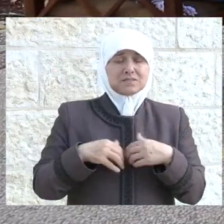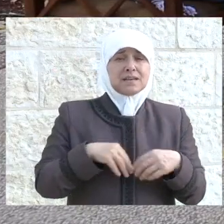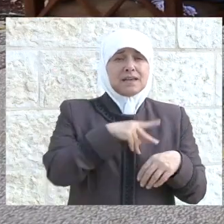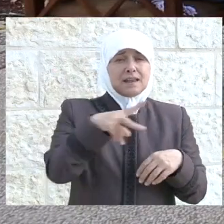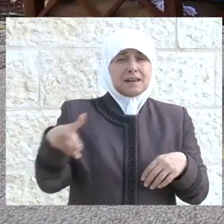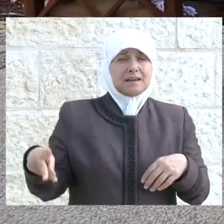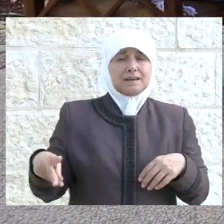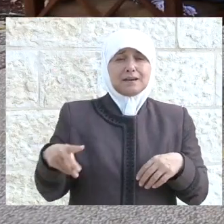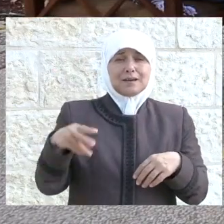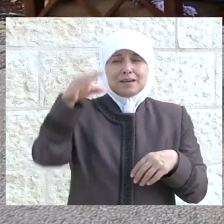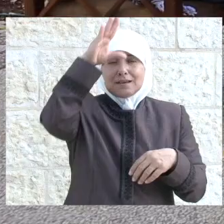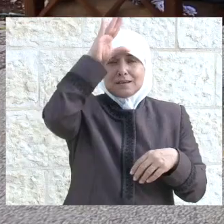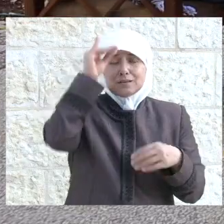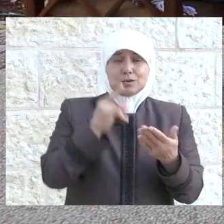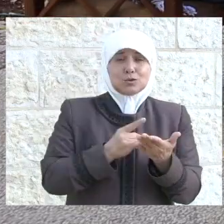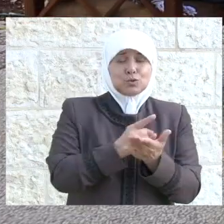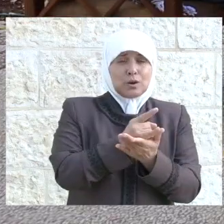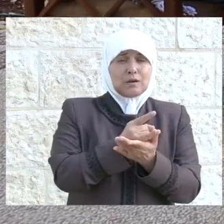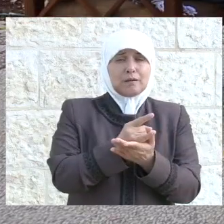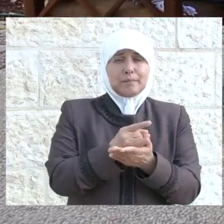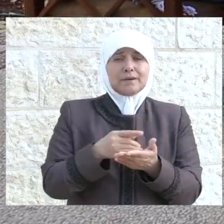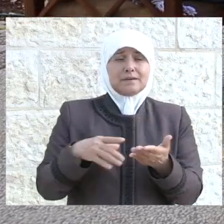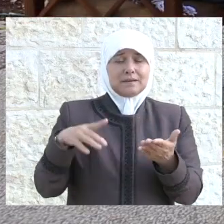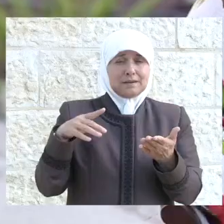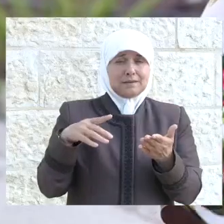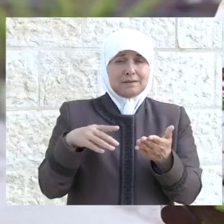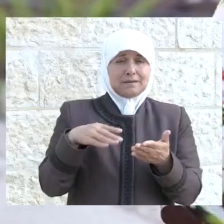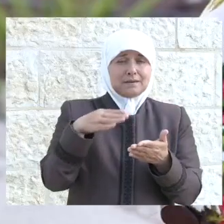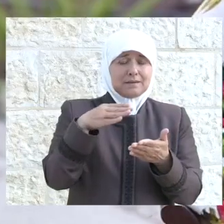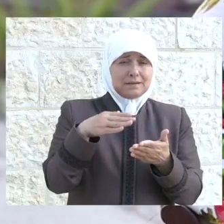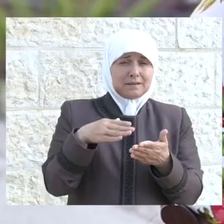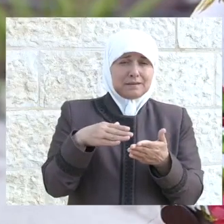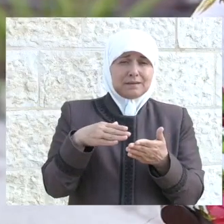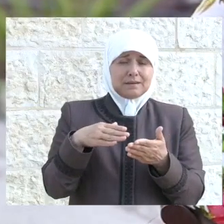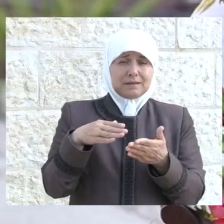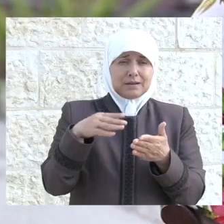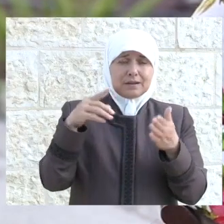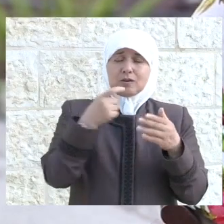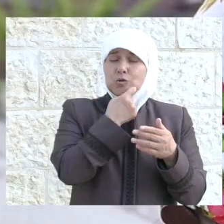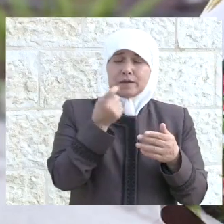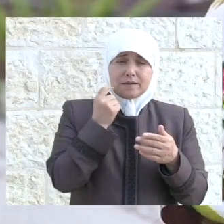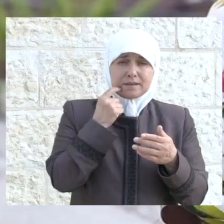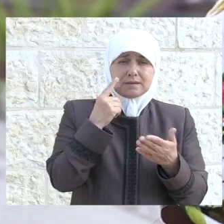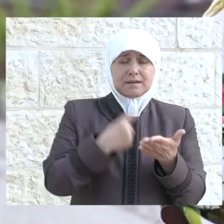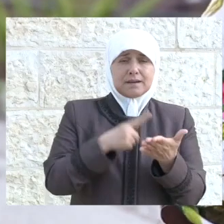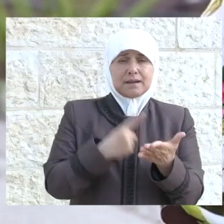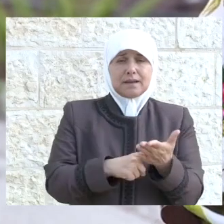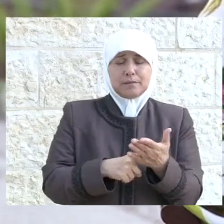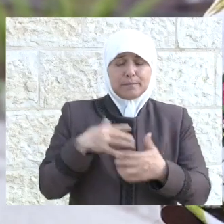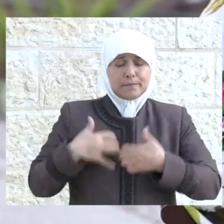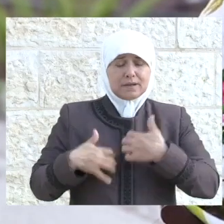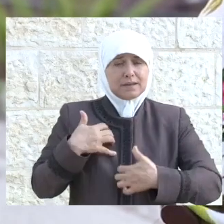القسم، يعني هي أكثر كانت تشتغل مع طلاب القسم، ننزل مع أشخاص، مع